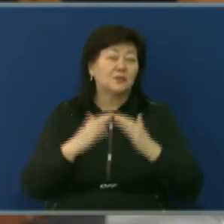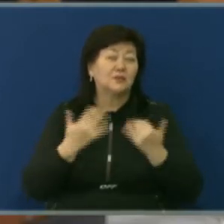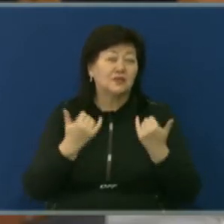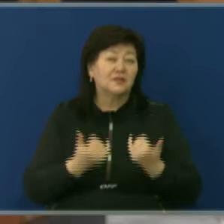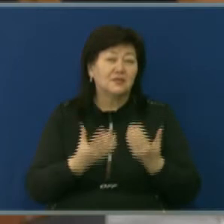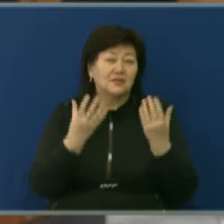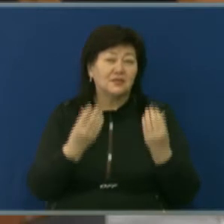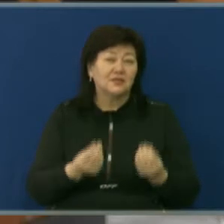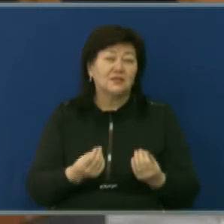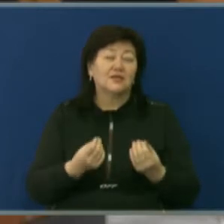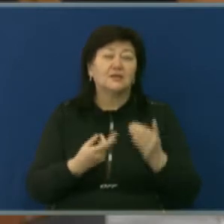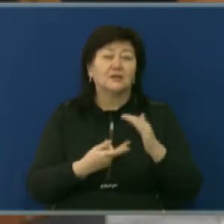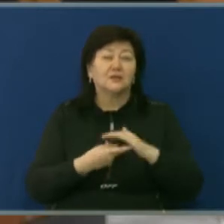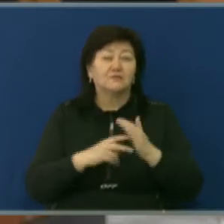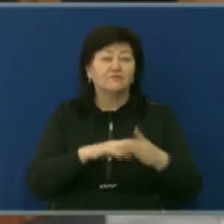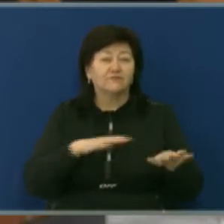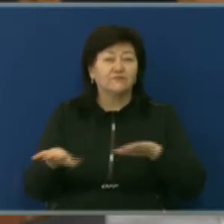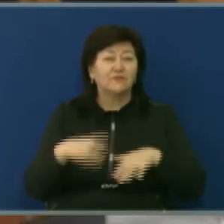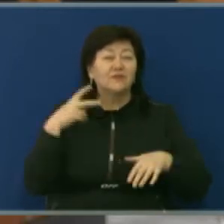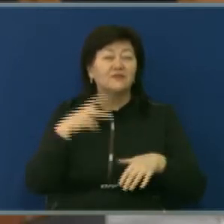данный момент разработан план на